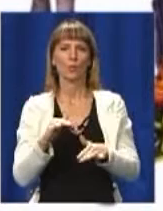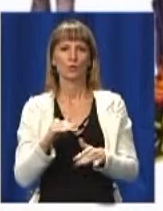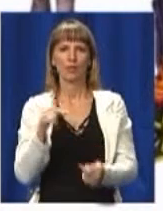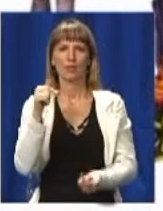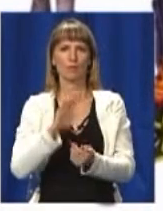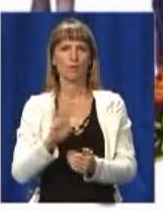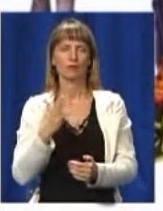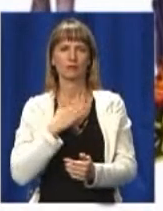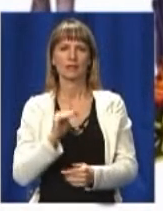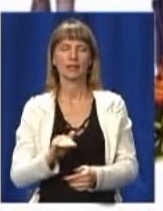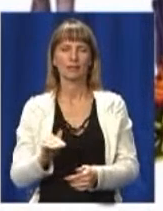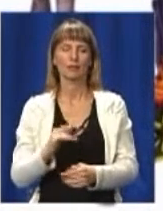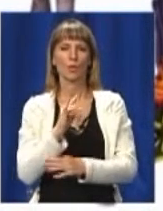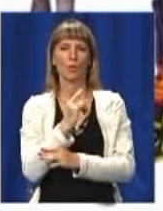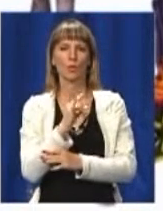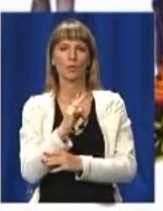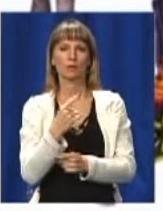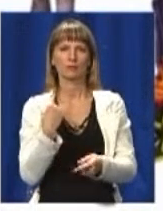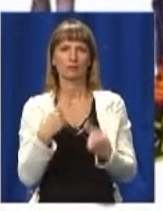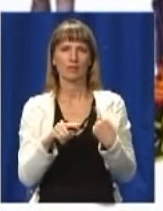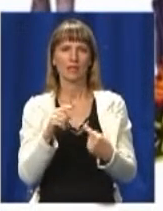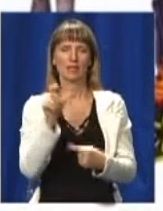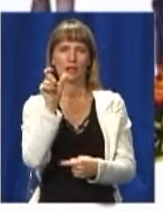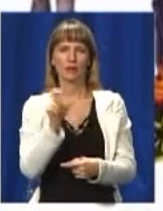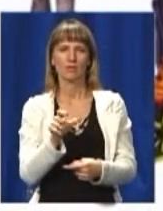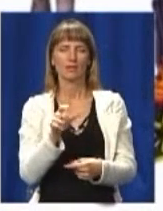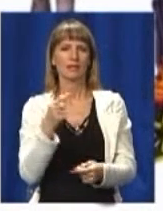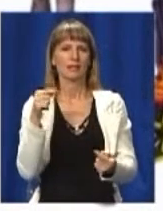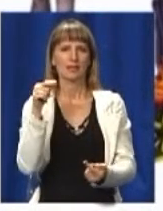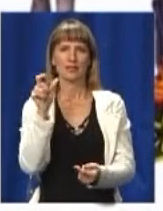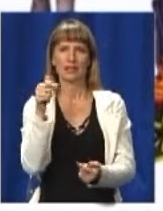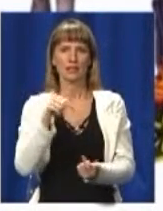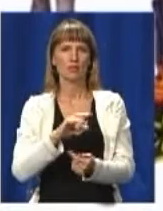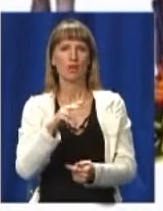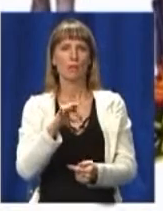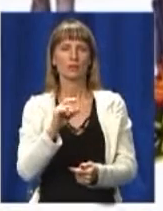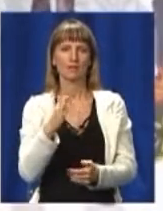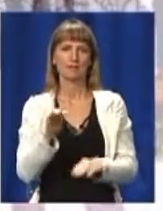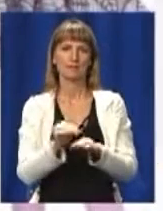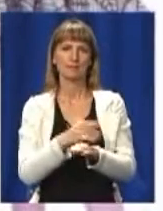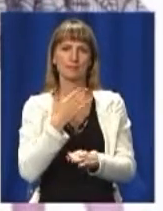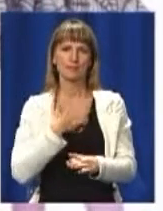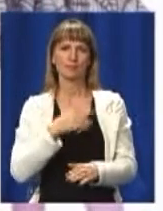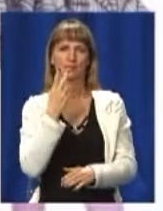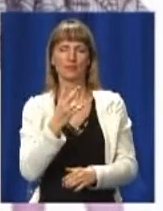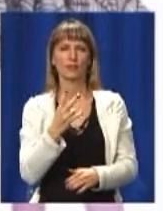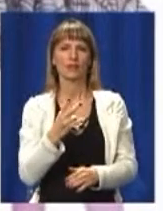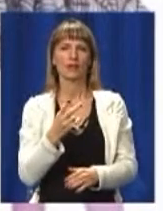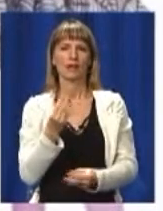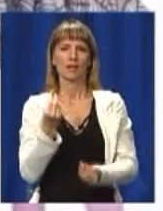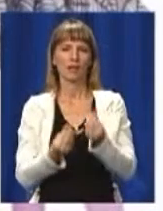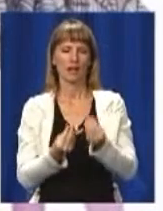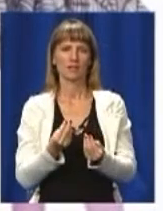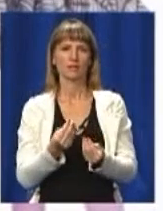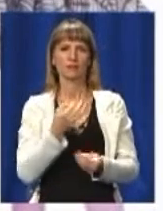підліткам. На вигляд ляльки зовсім навіть не схожі на монстрів. Вони досить милі і дуже стильні. Гратися ними не